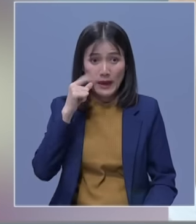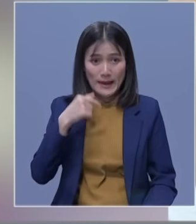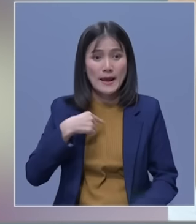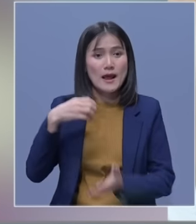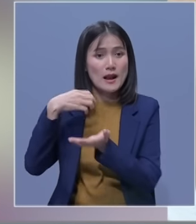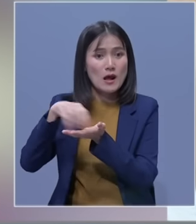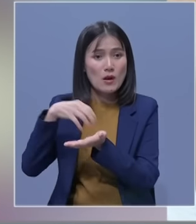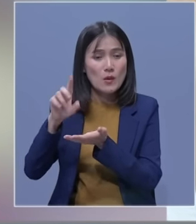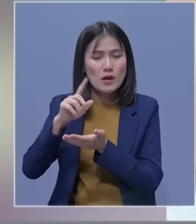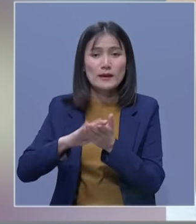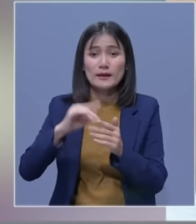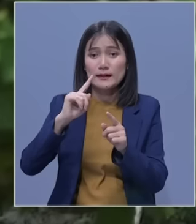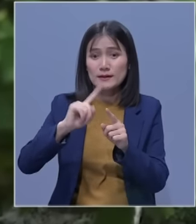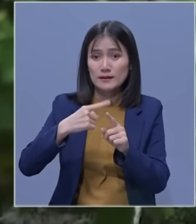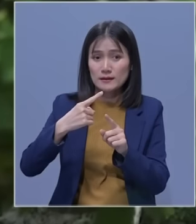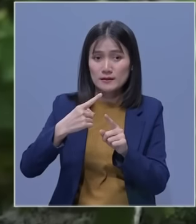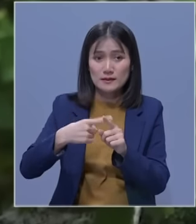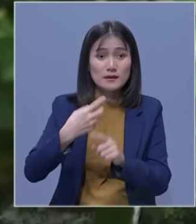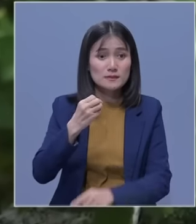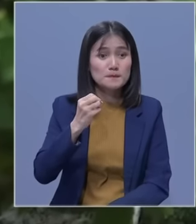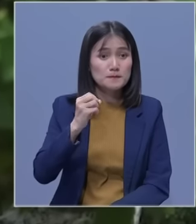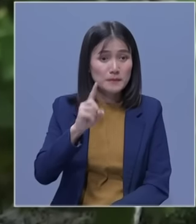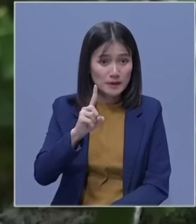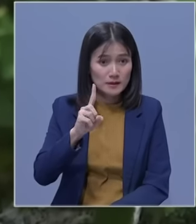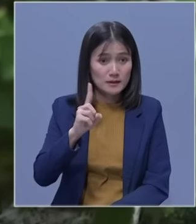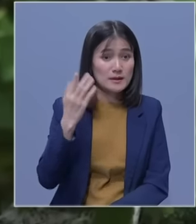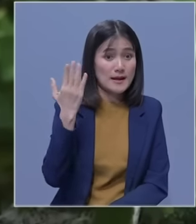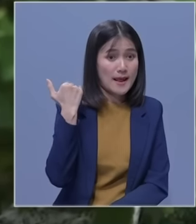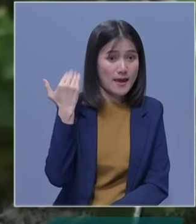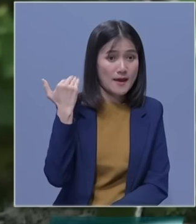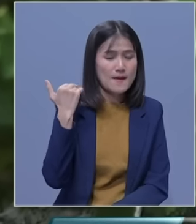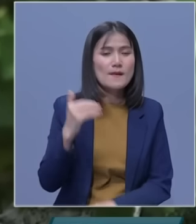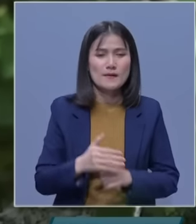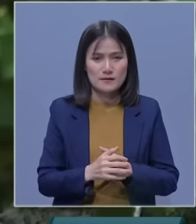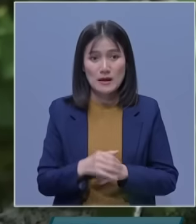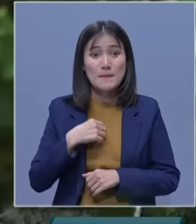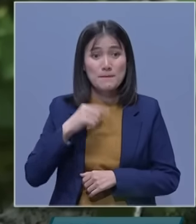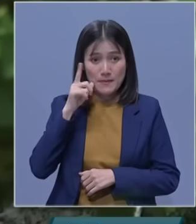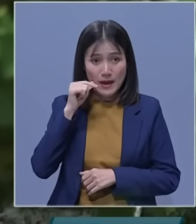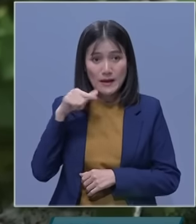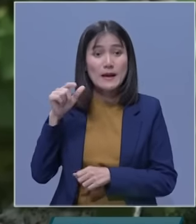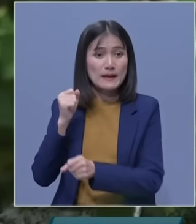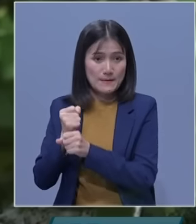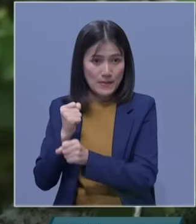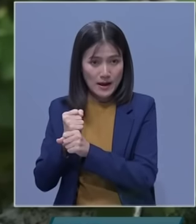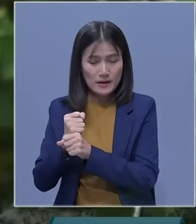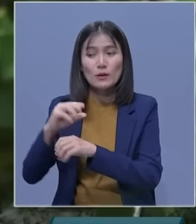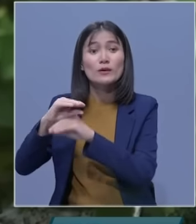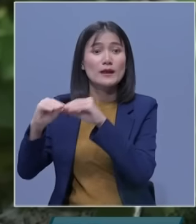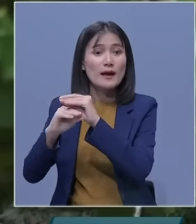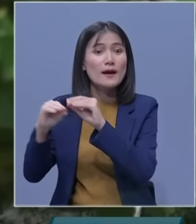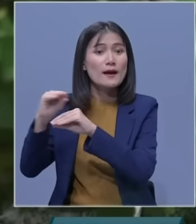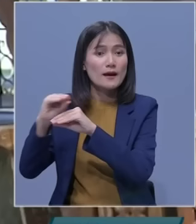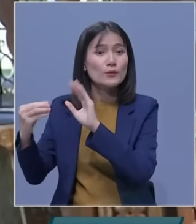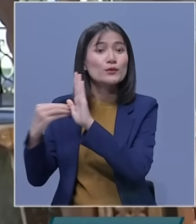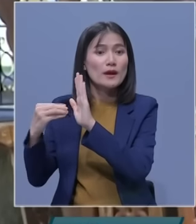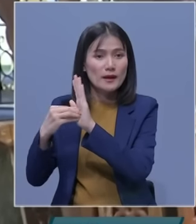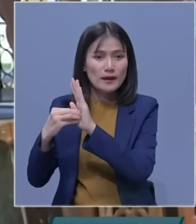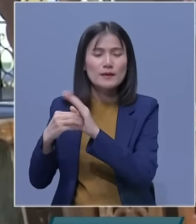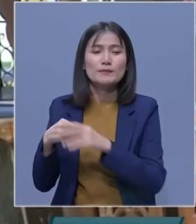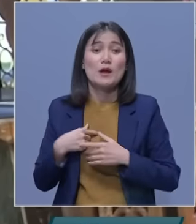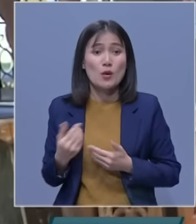ตั้งแต่ช่วงเดือนพฤศจิกายนปีที่แล้วคุณแม่ต้องไปทำงานก่อสร้างที่กรุงเทพก็เลย